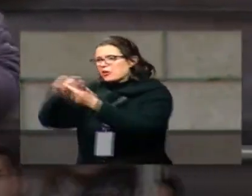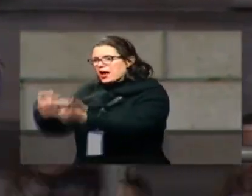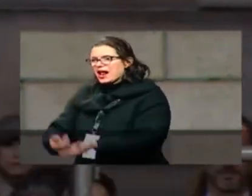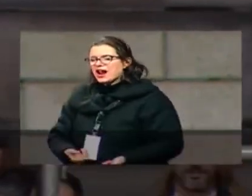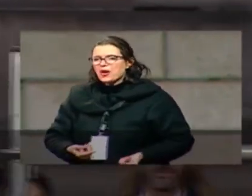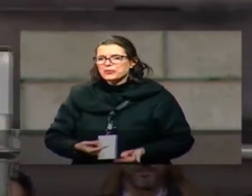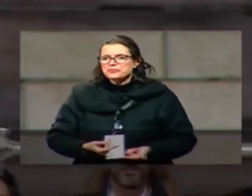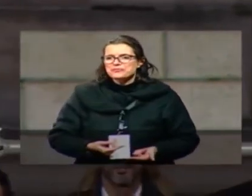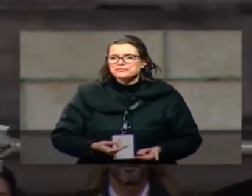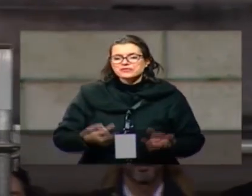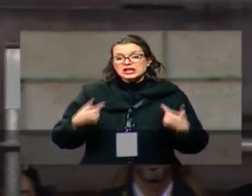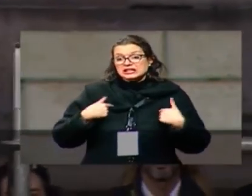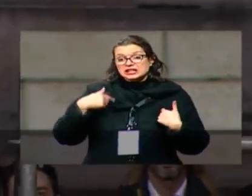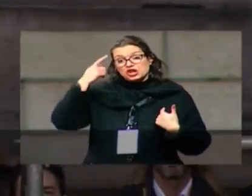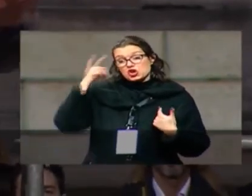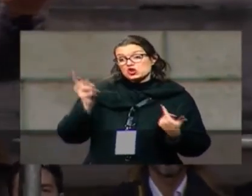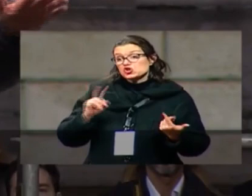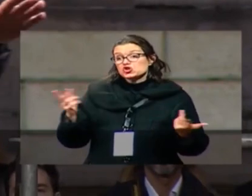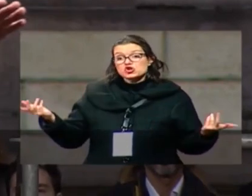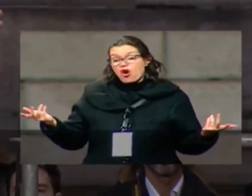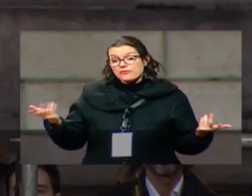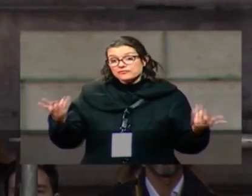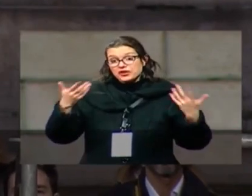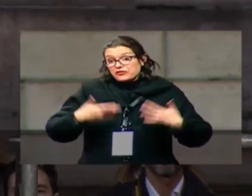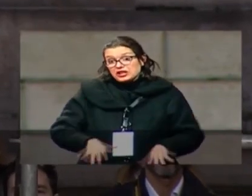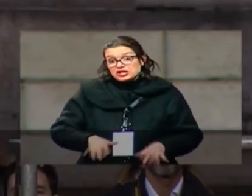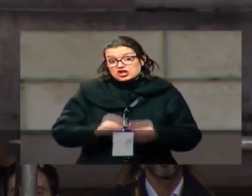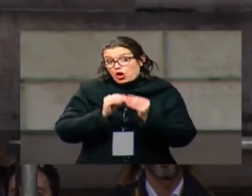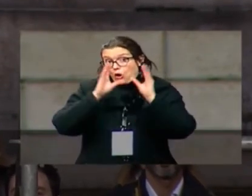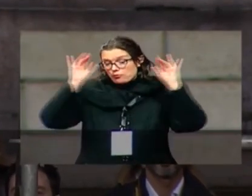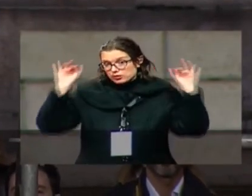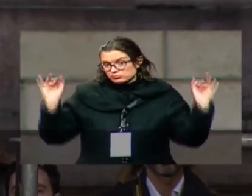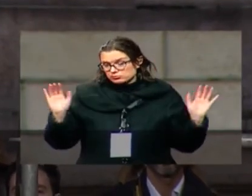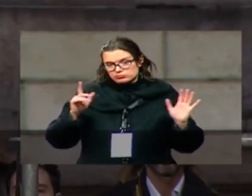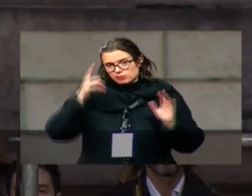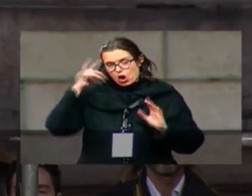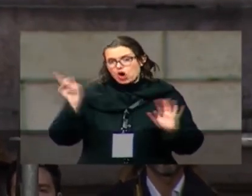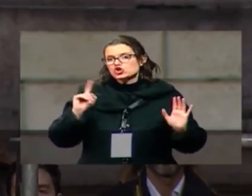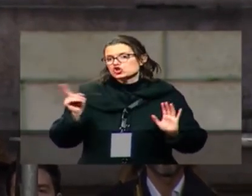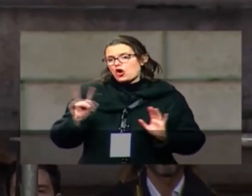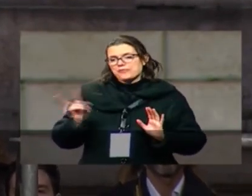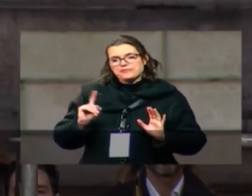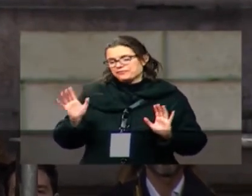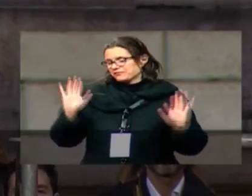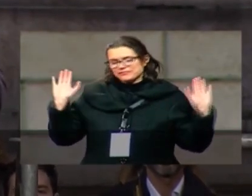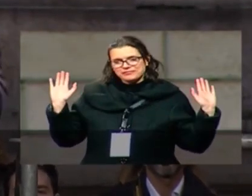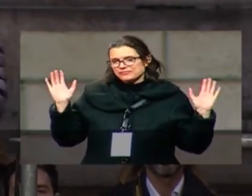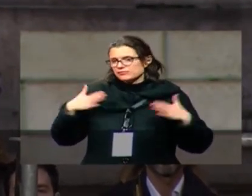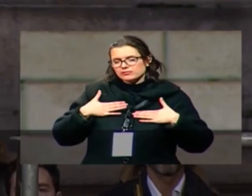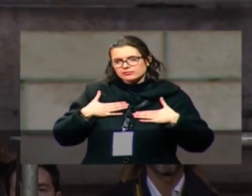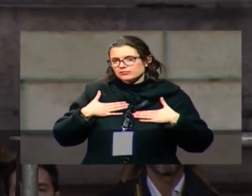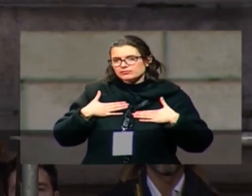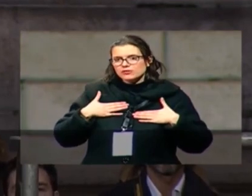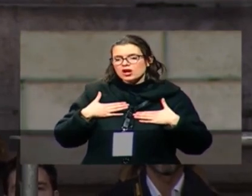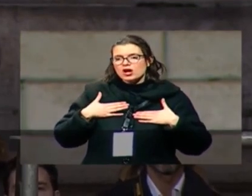questi io non so come andrà a finire non so come andrà a finire non so